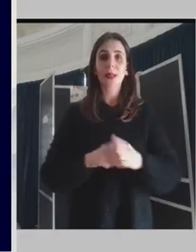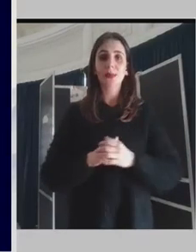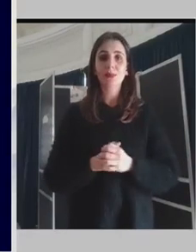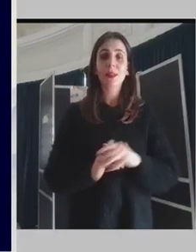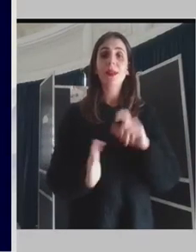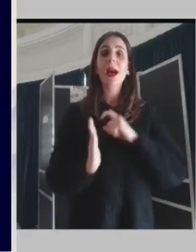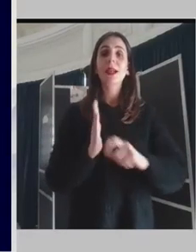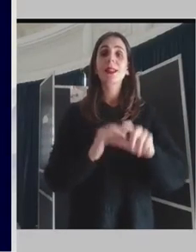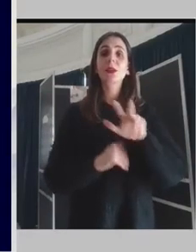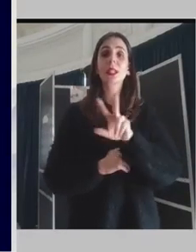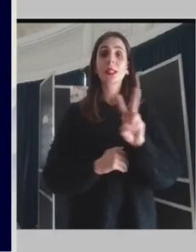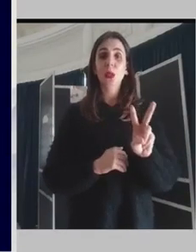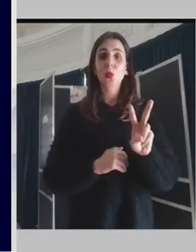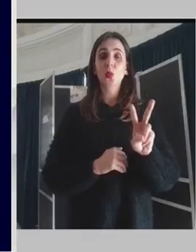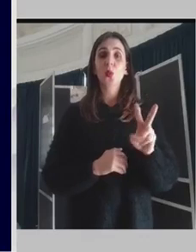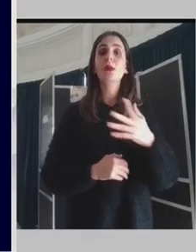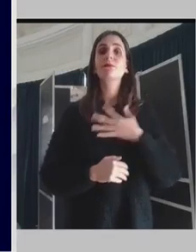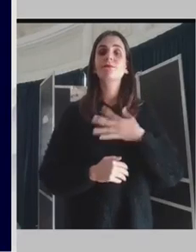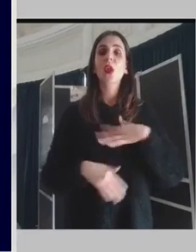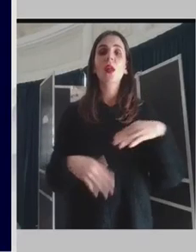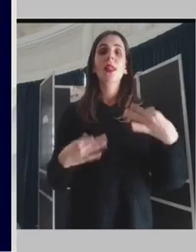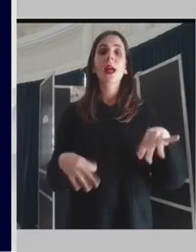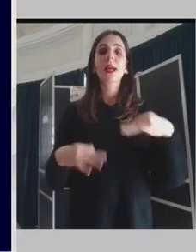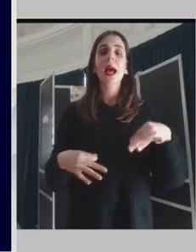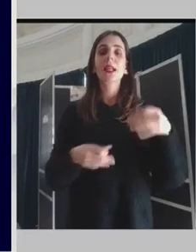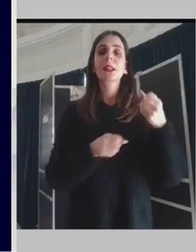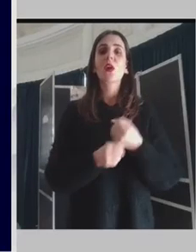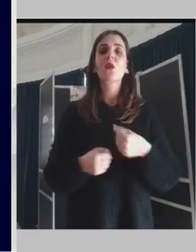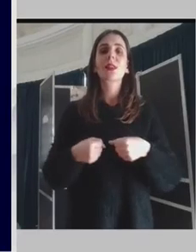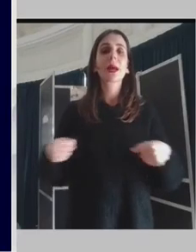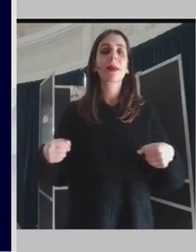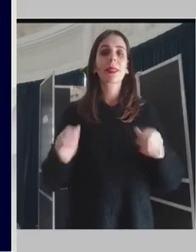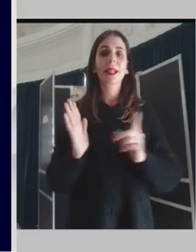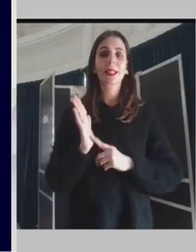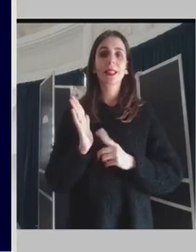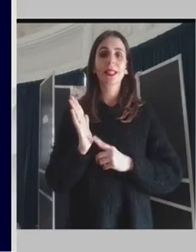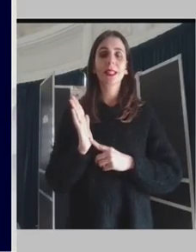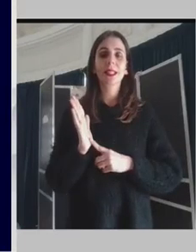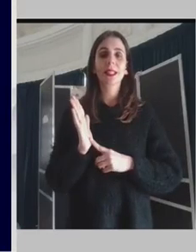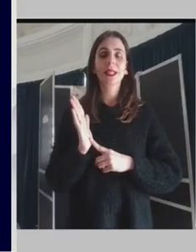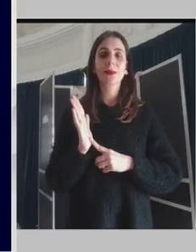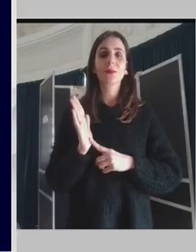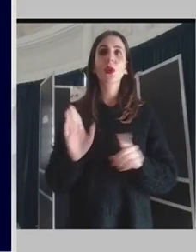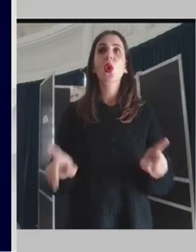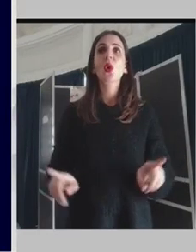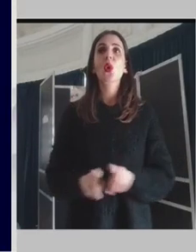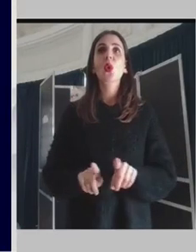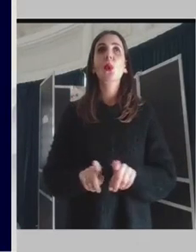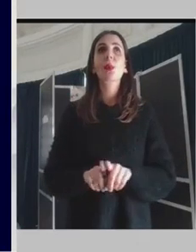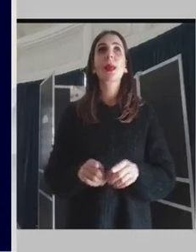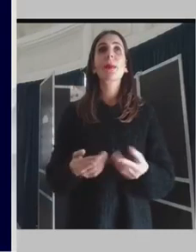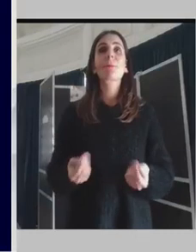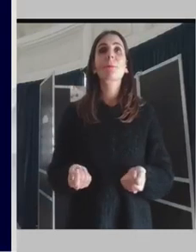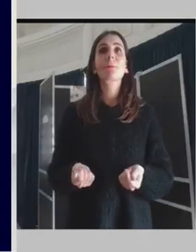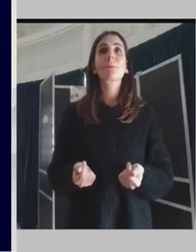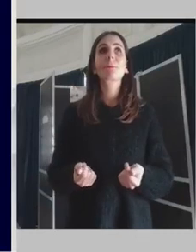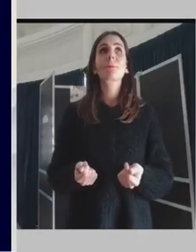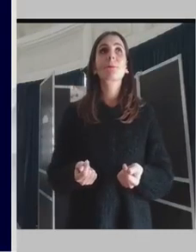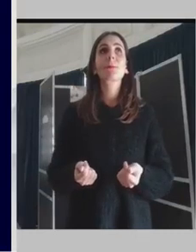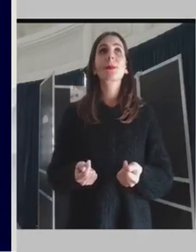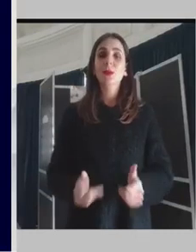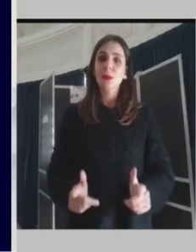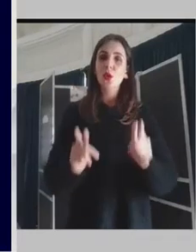l'articolo 32 della nostra Carta fondamentale è per noi una fonte precisa